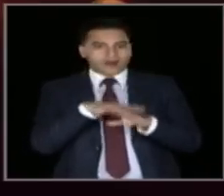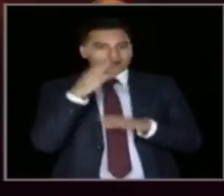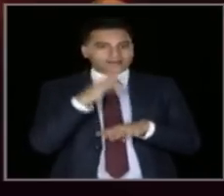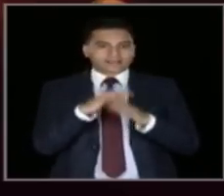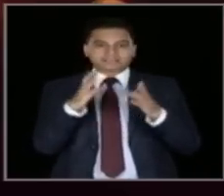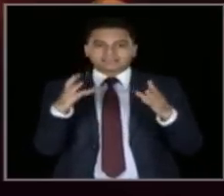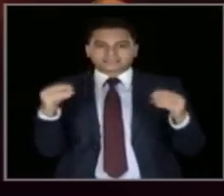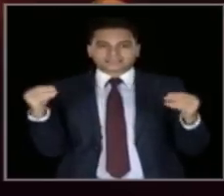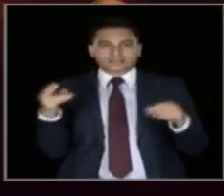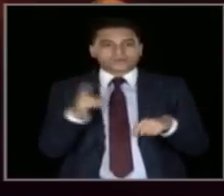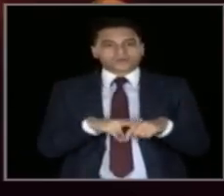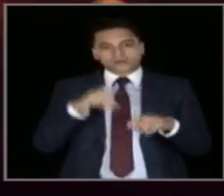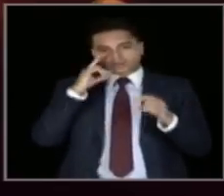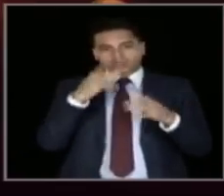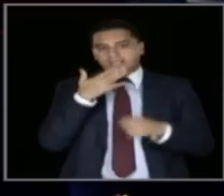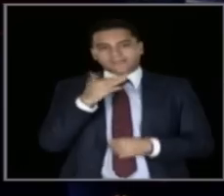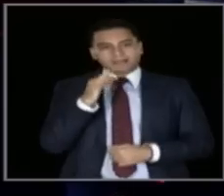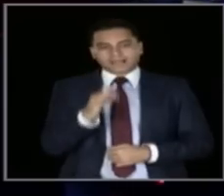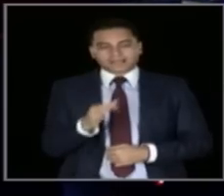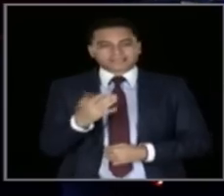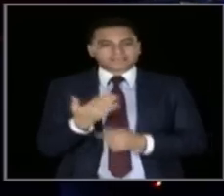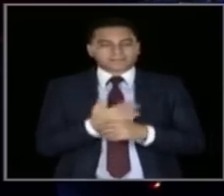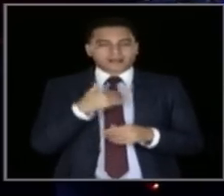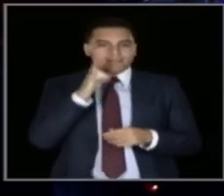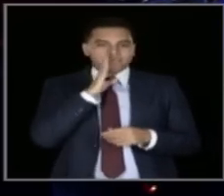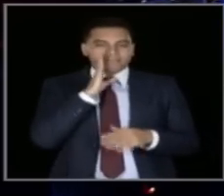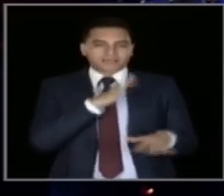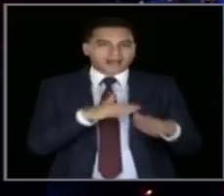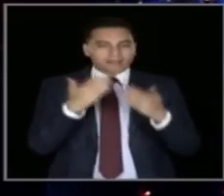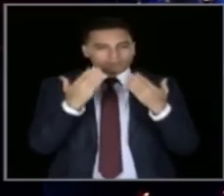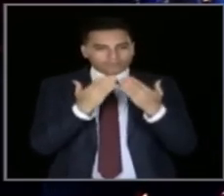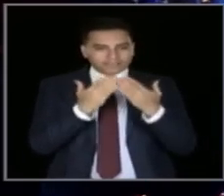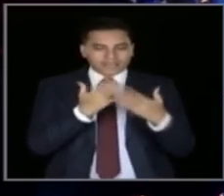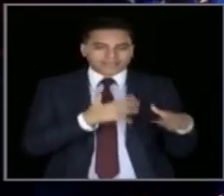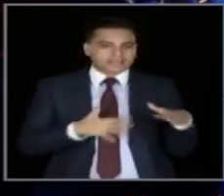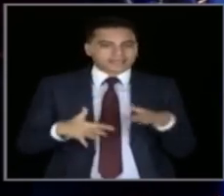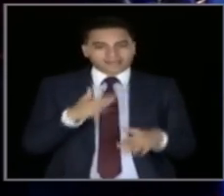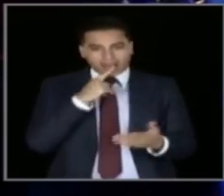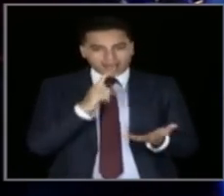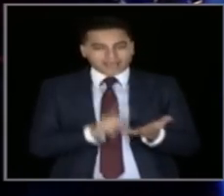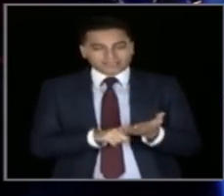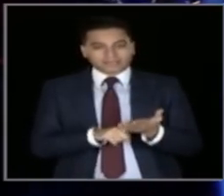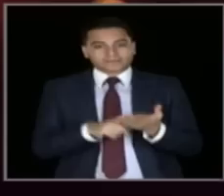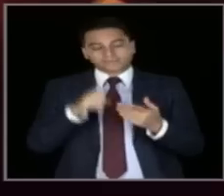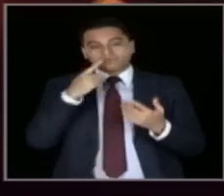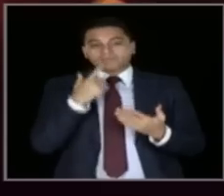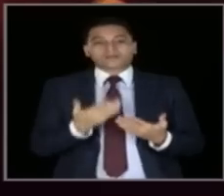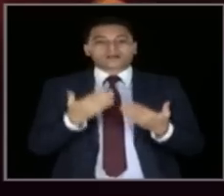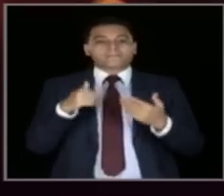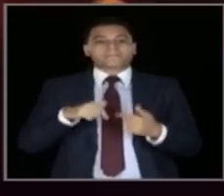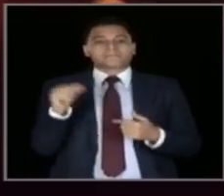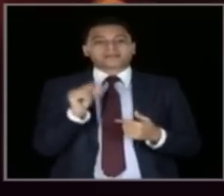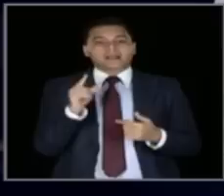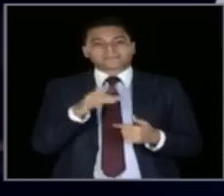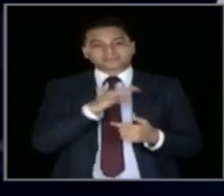وناس جميله، وحاجه جميله بصراحه ان انا بتعلم وبذاكر دي. ويا رب البرنامج ده يبقى قدرنا باختلاف.